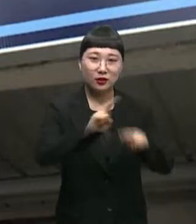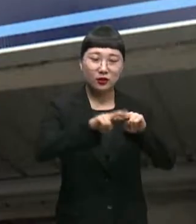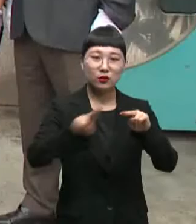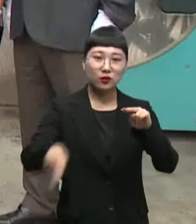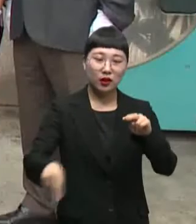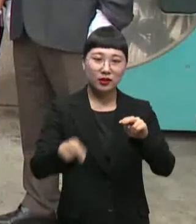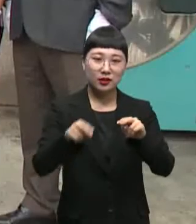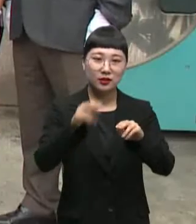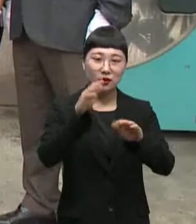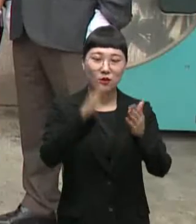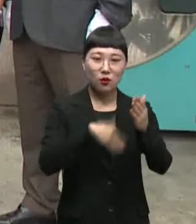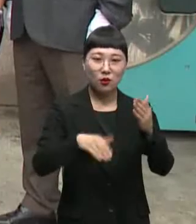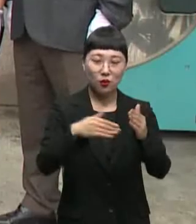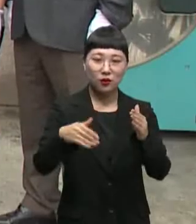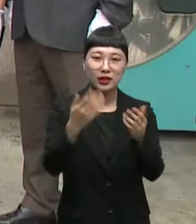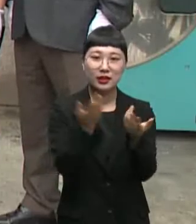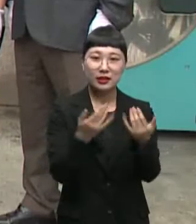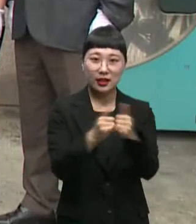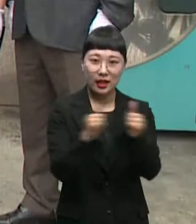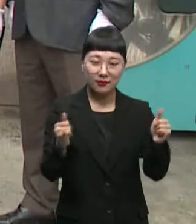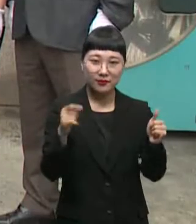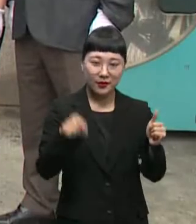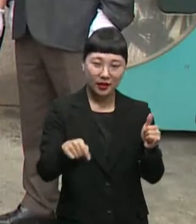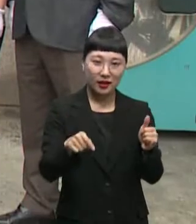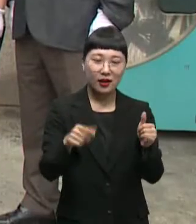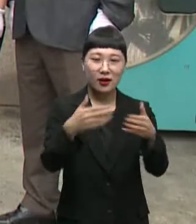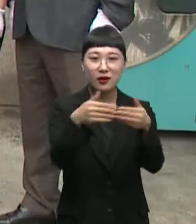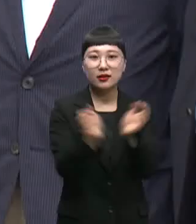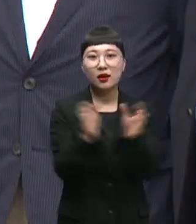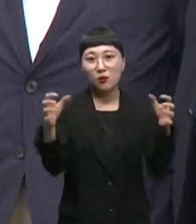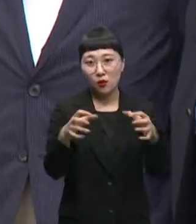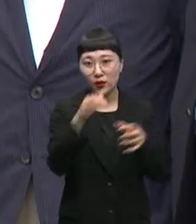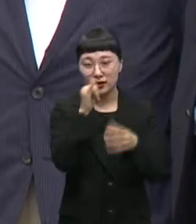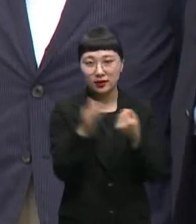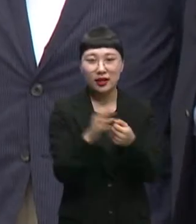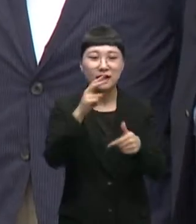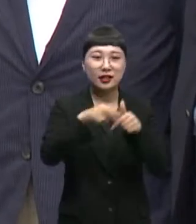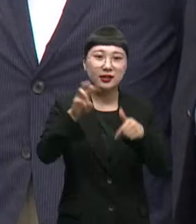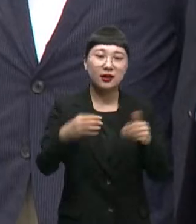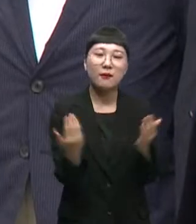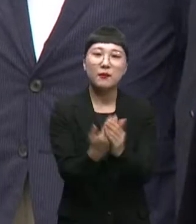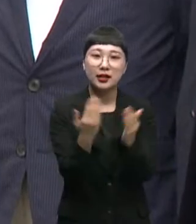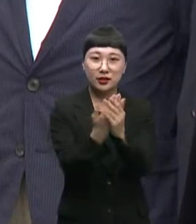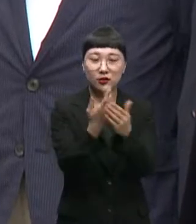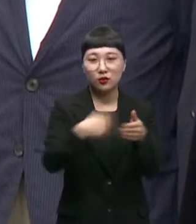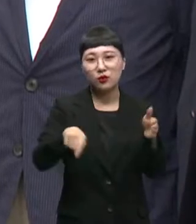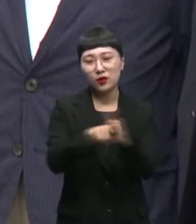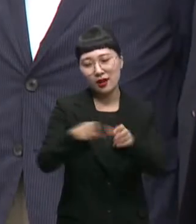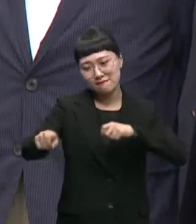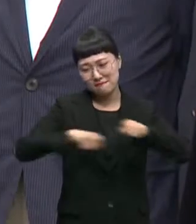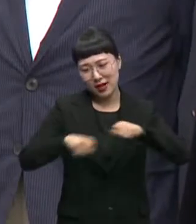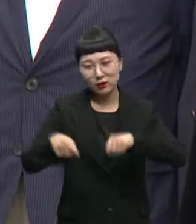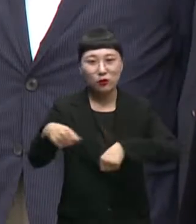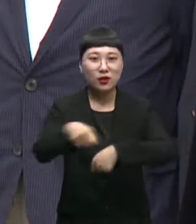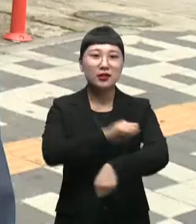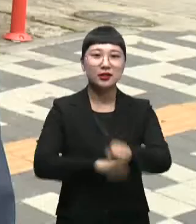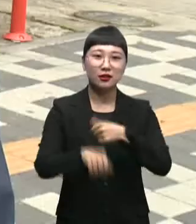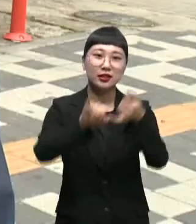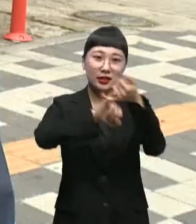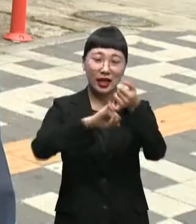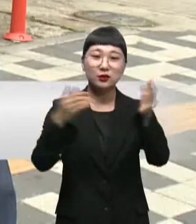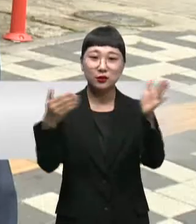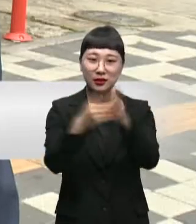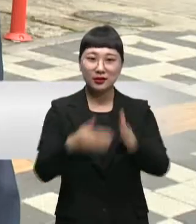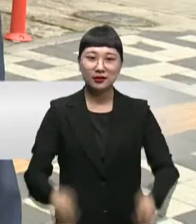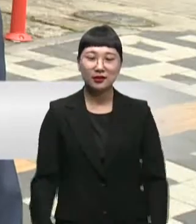모임체인 행정동호회는 법적 지위를 얻게 된 만큼 인천의 발전을 위해 적극적인 활동을 펼치겠다고 밝혔습니다.